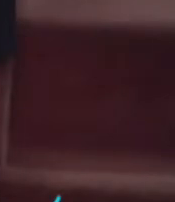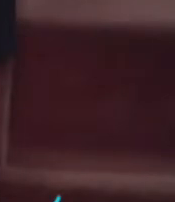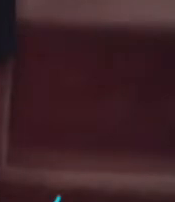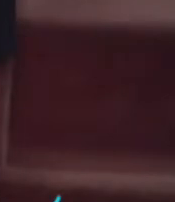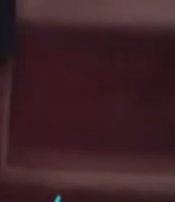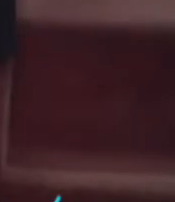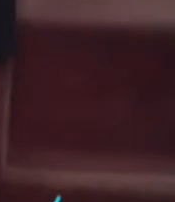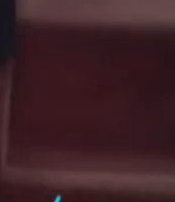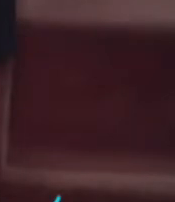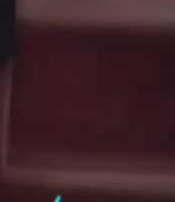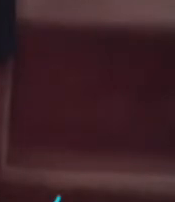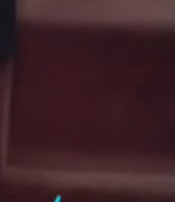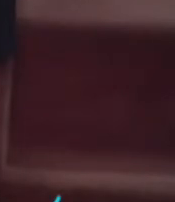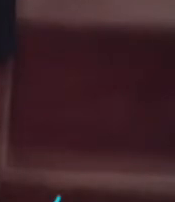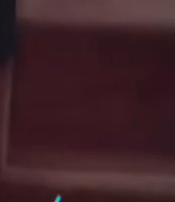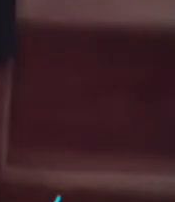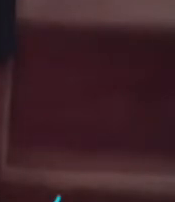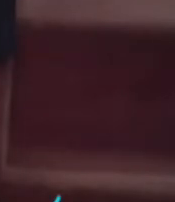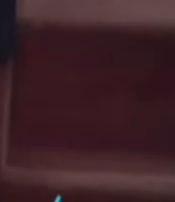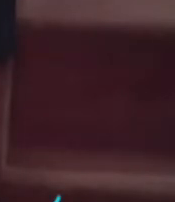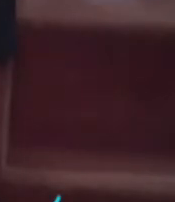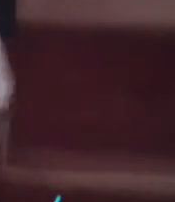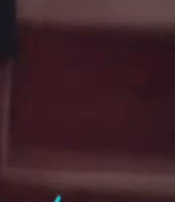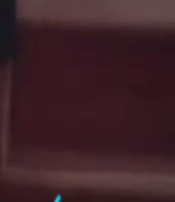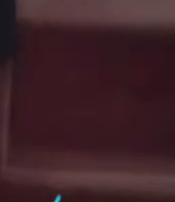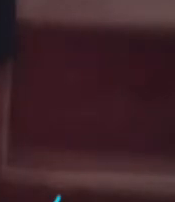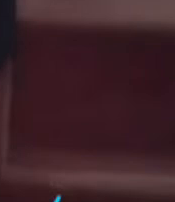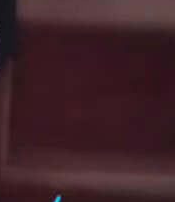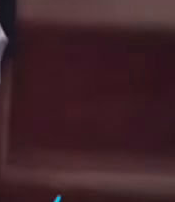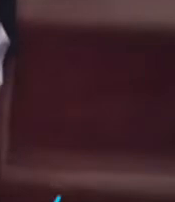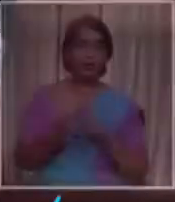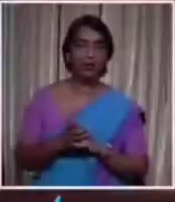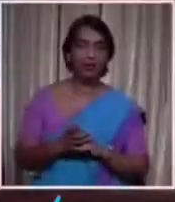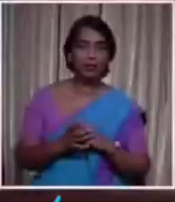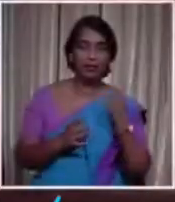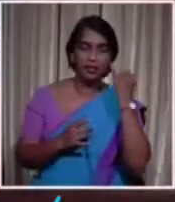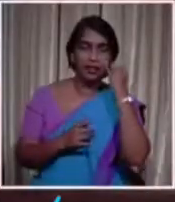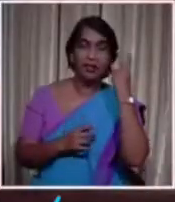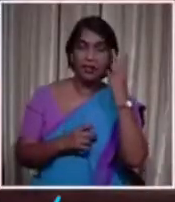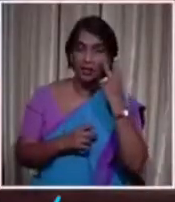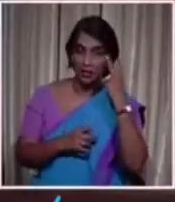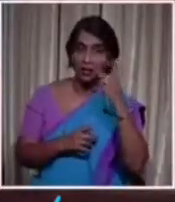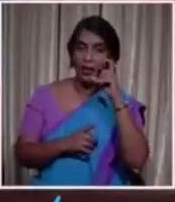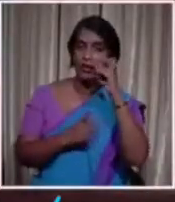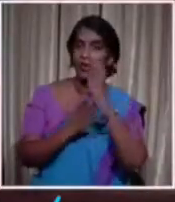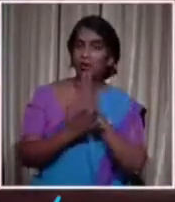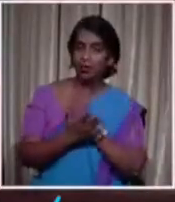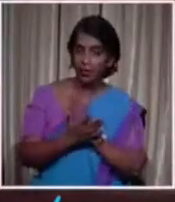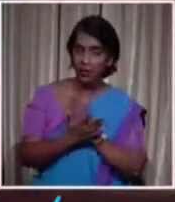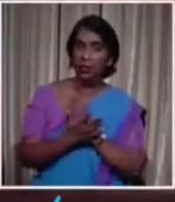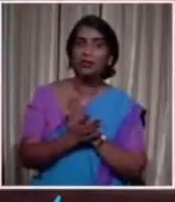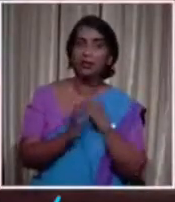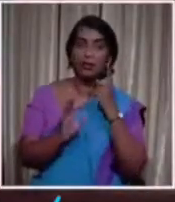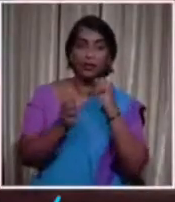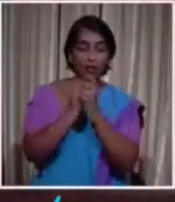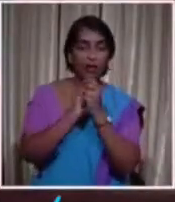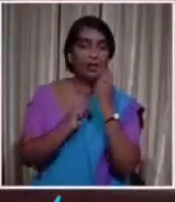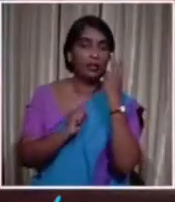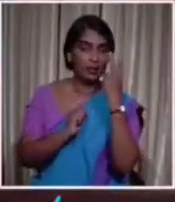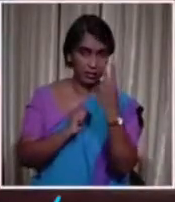वाई एक संशोधन आई और तो हेत्त तुन कट सिंगापुर वे एक व्यवस्था वाई संशोधन